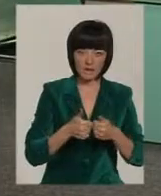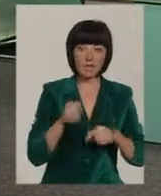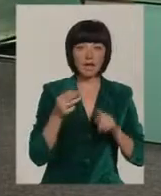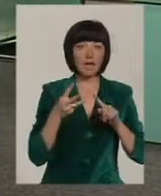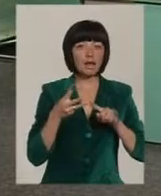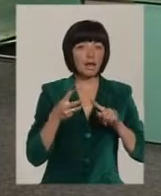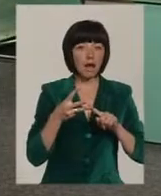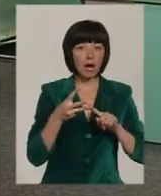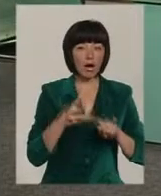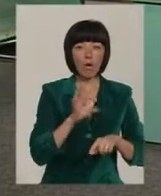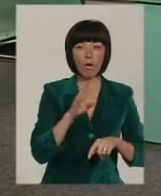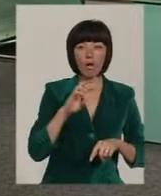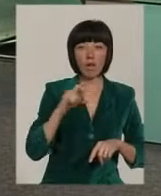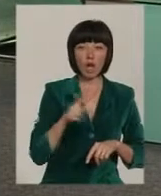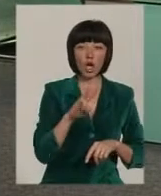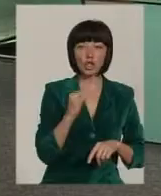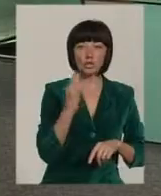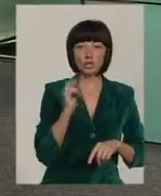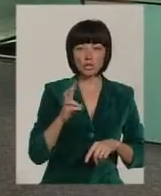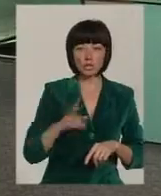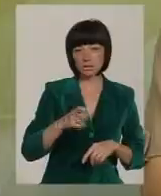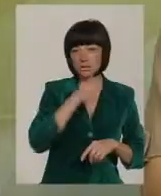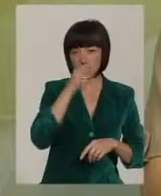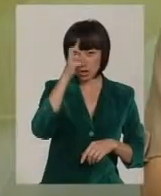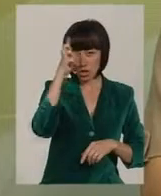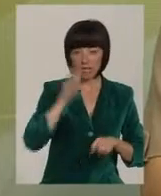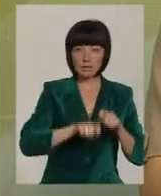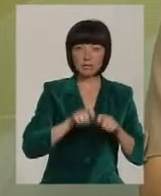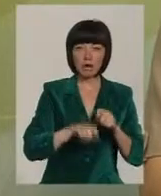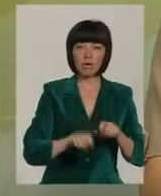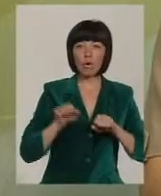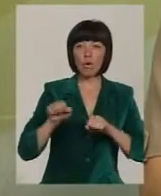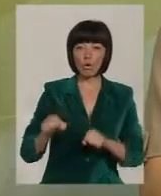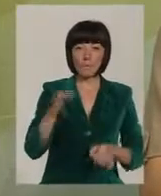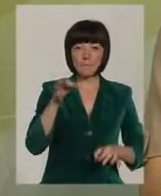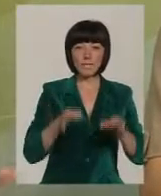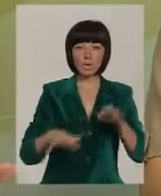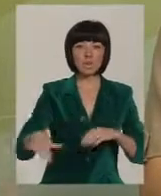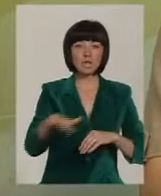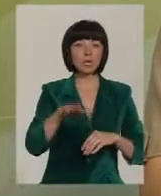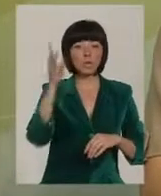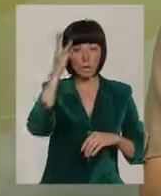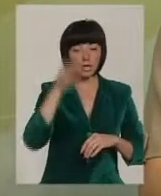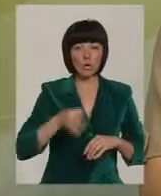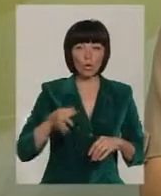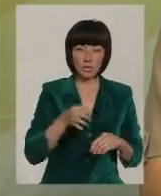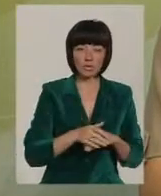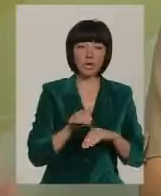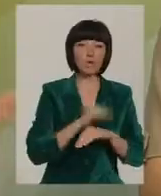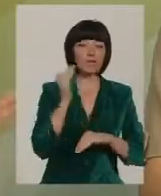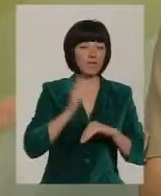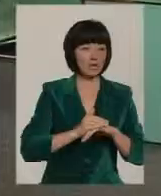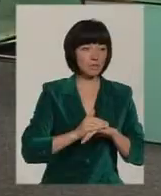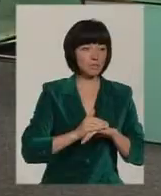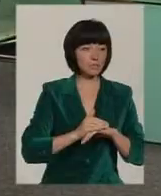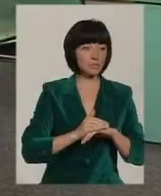І пан Олег Ліщук, старший державний інспектор з охорони навколишнього природного середовища Хмельницької області. Добрий вечір.